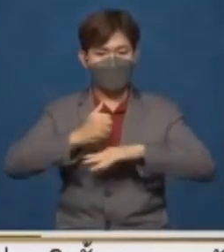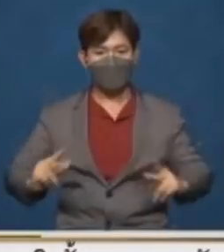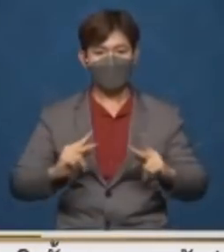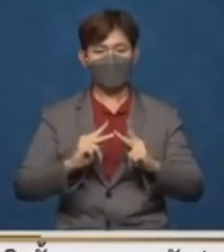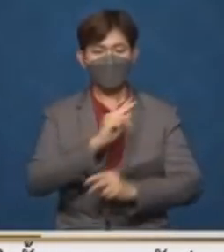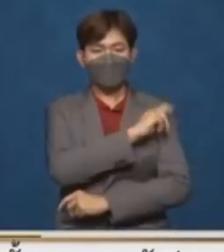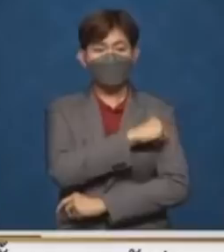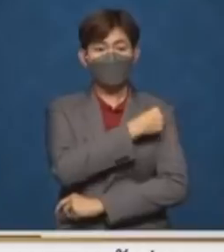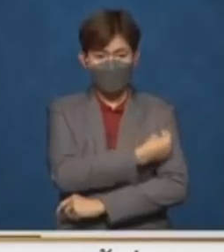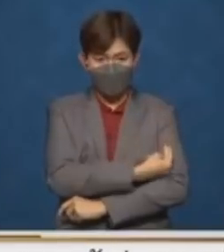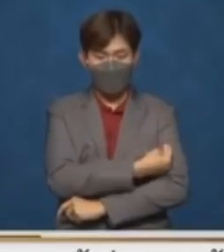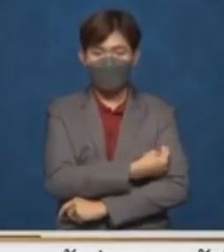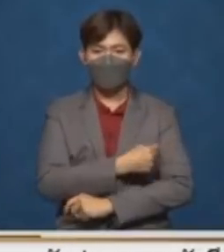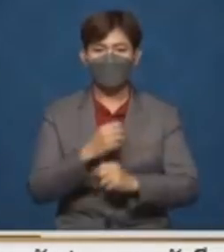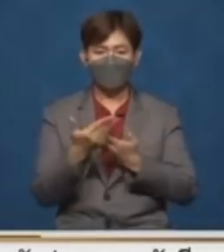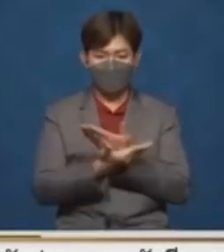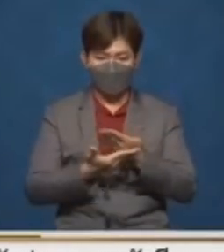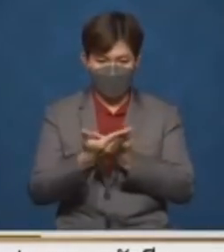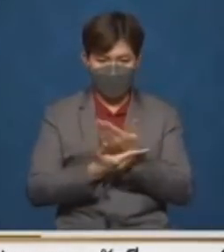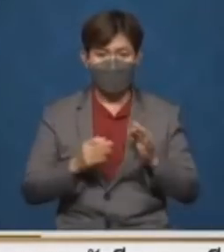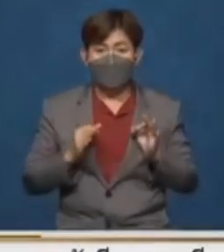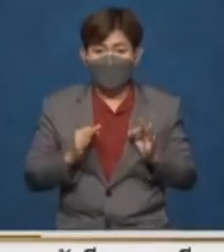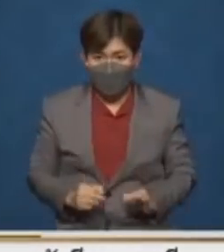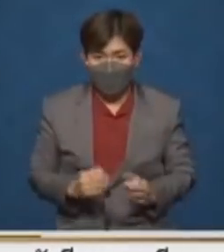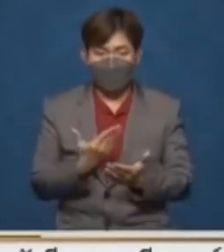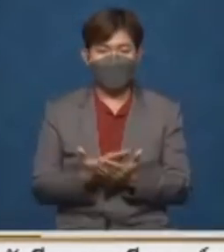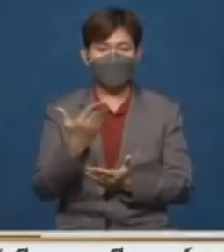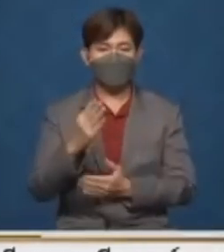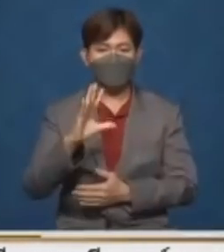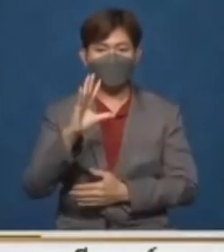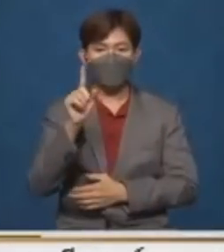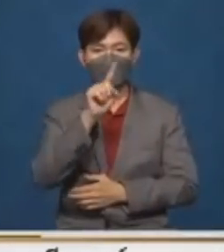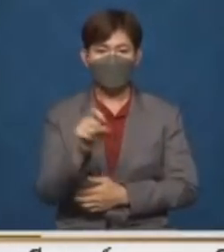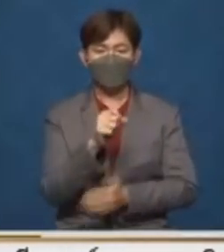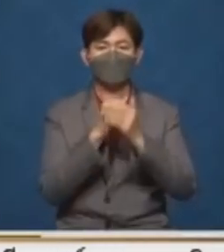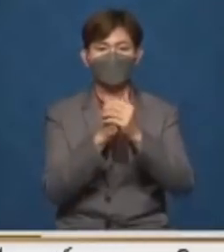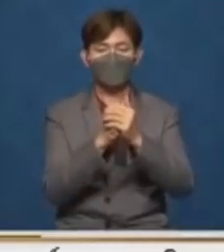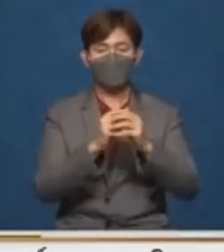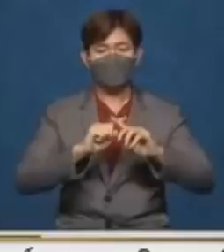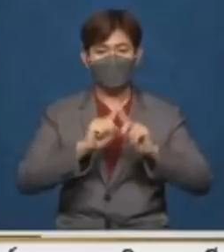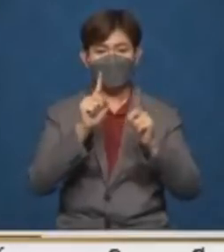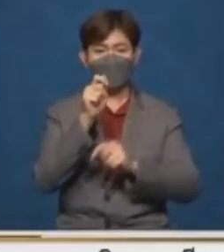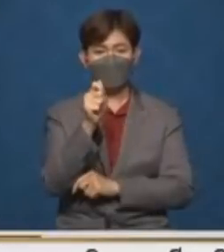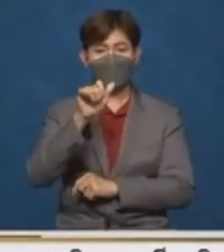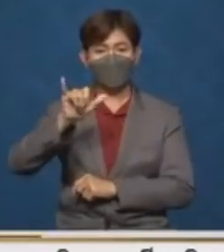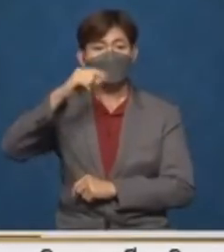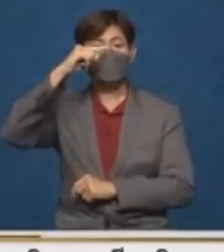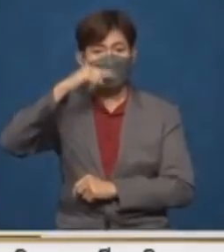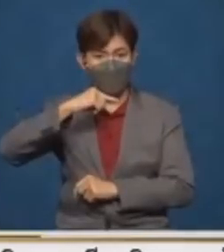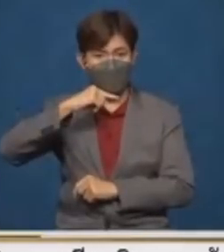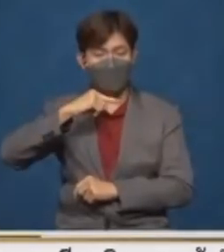ทางทางที่องการอาหารและยา ของประเทฯไย